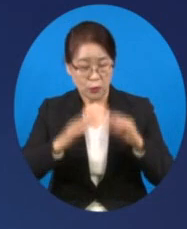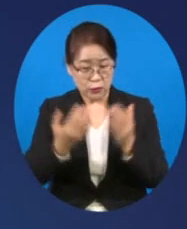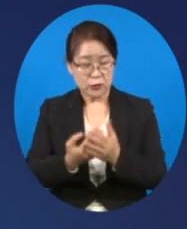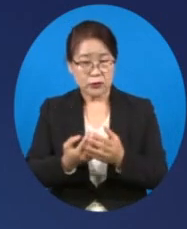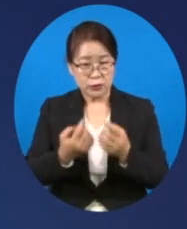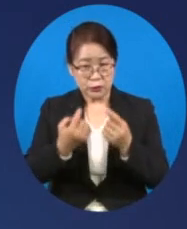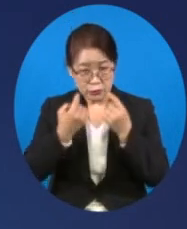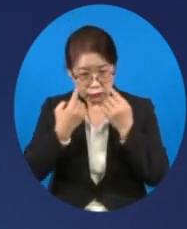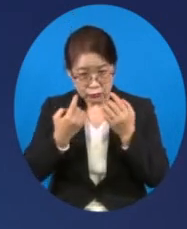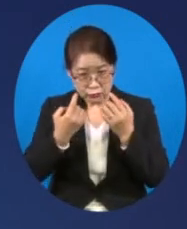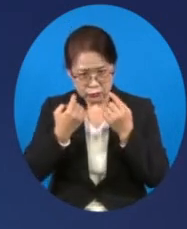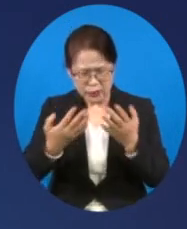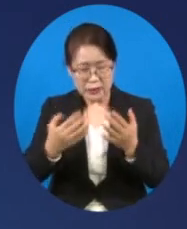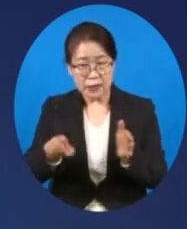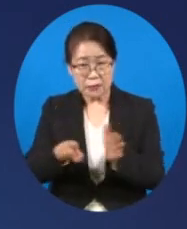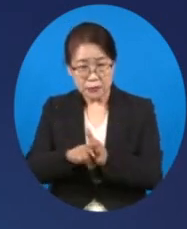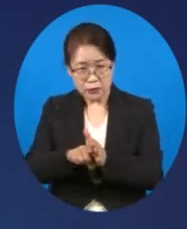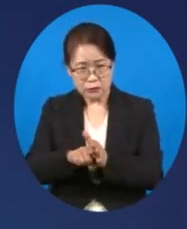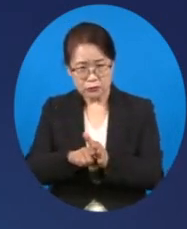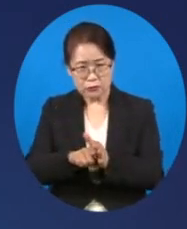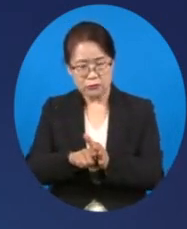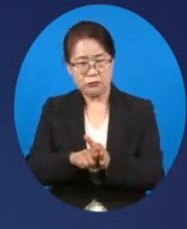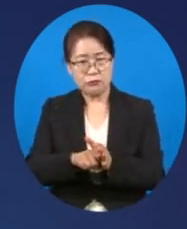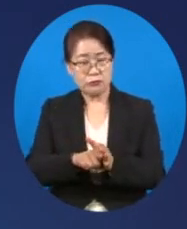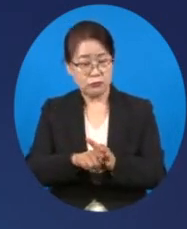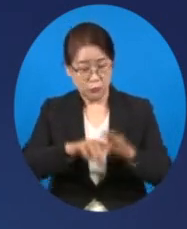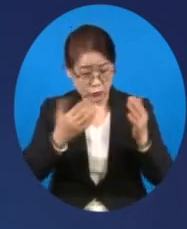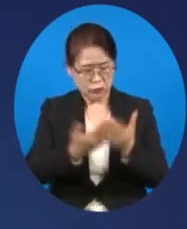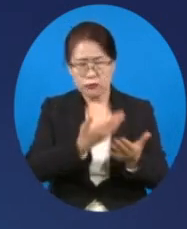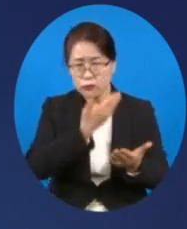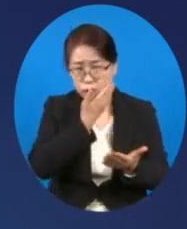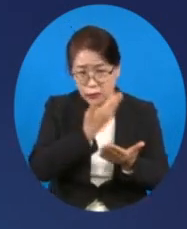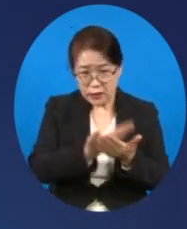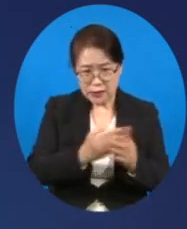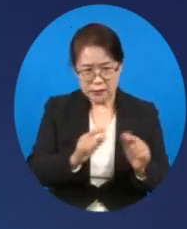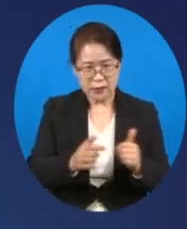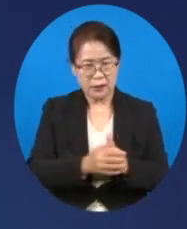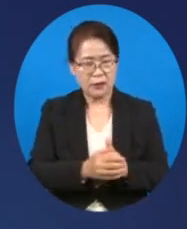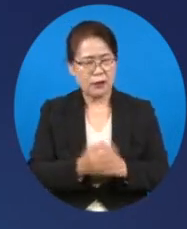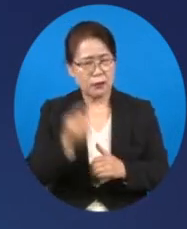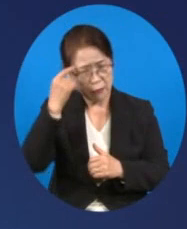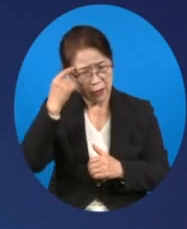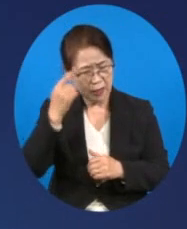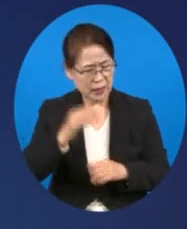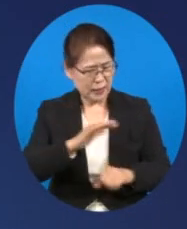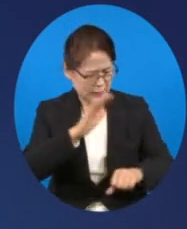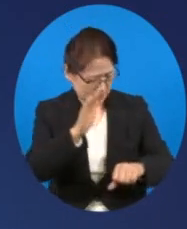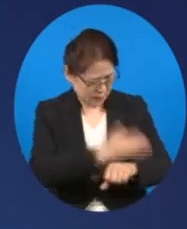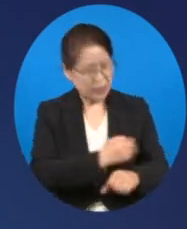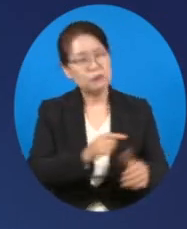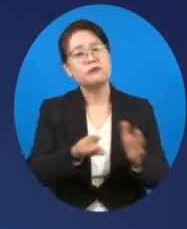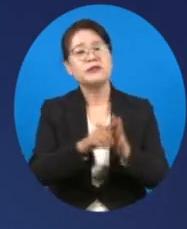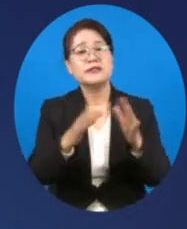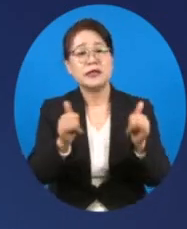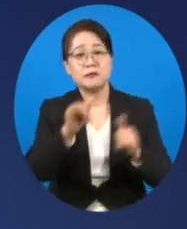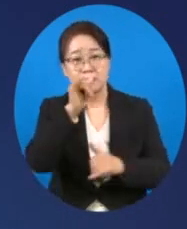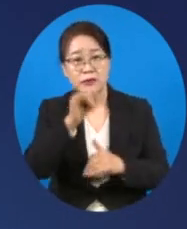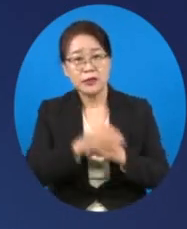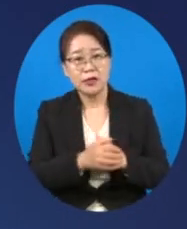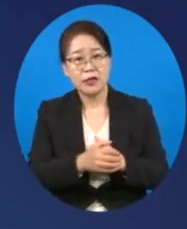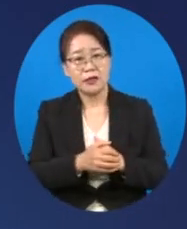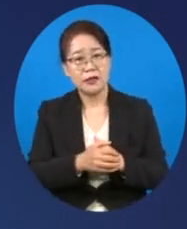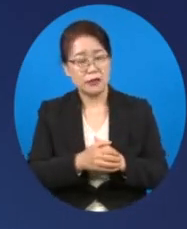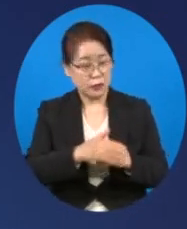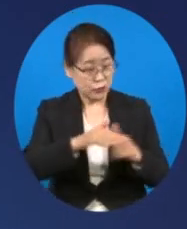확신이 다 중요한게 아니에요 왜냐하면 잘못된 확신도 있기 때문에 그래요 여러분